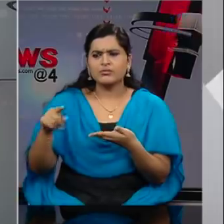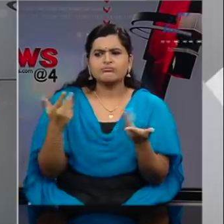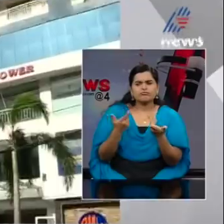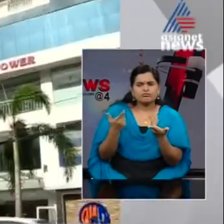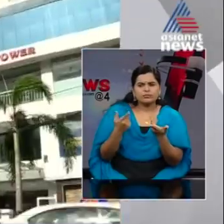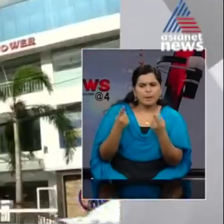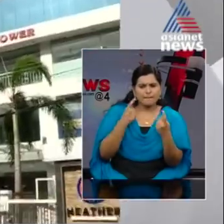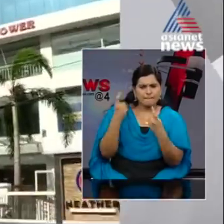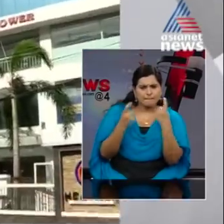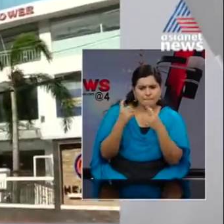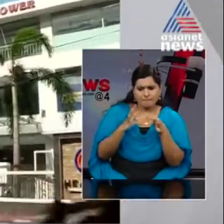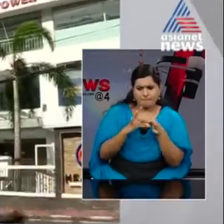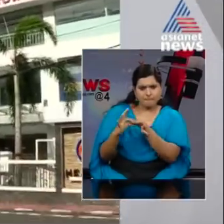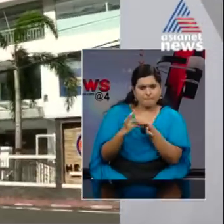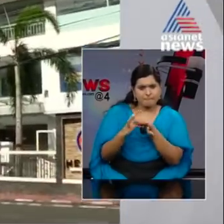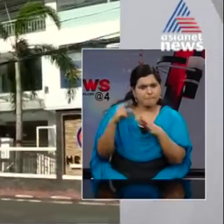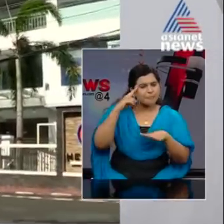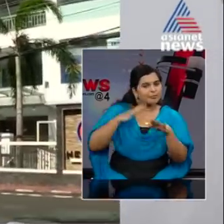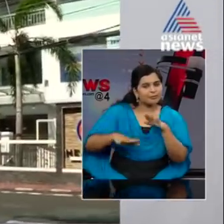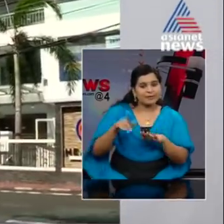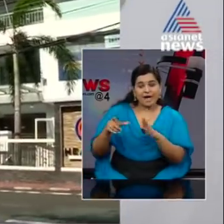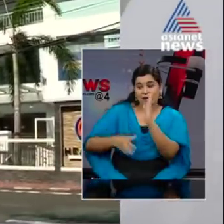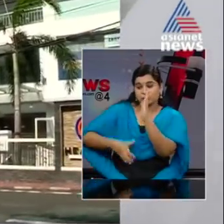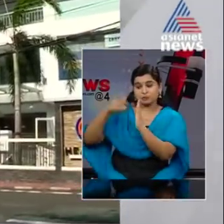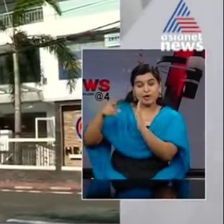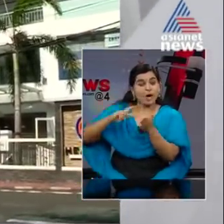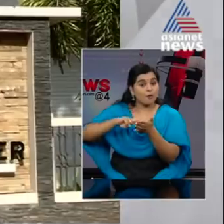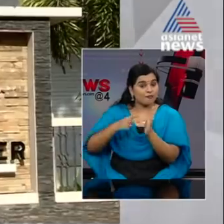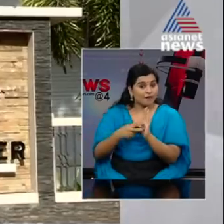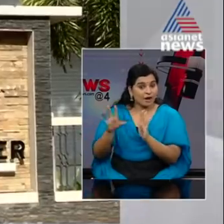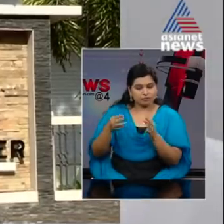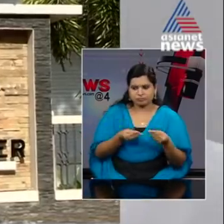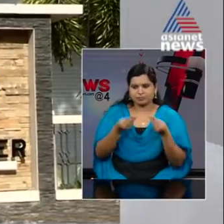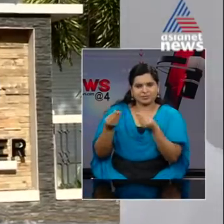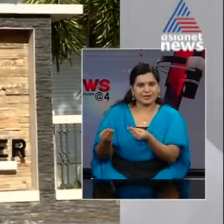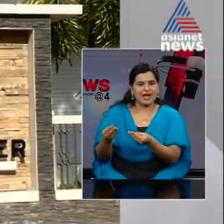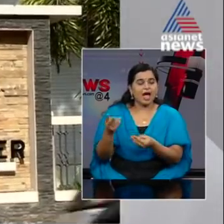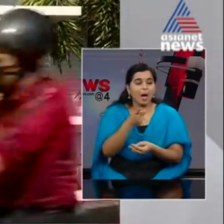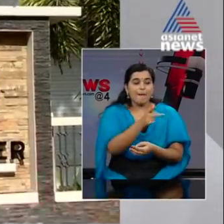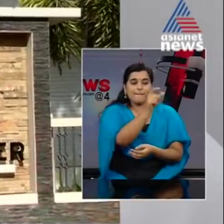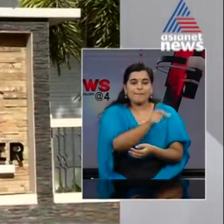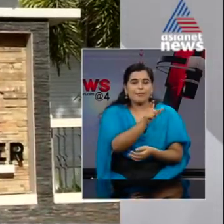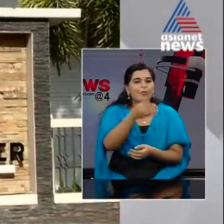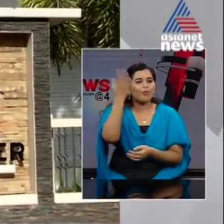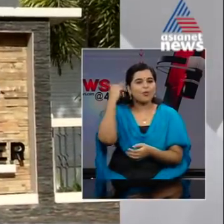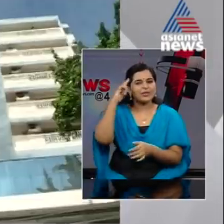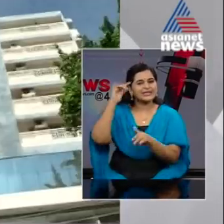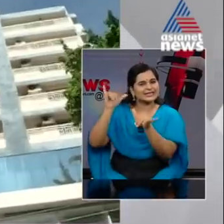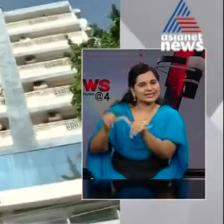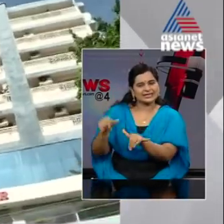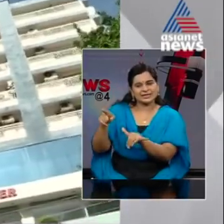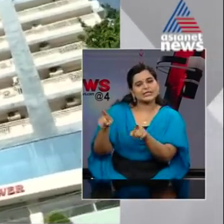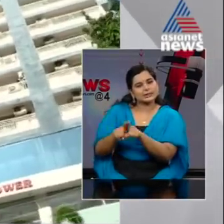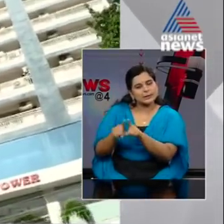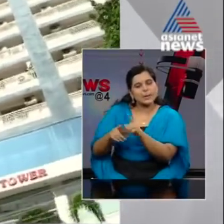സുരേഷ് എന്നയാളിൽ നിന്ന് ഫ്ളാറ്റ് വാടകയ്ക്കെടുത്തത്. ഈ ഫ്ളാറ്റിലാണ് കള്ളക്കടത്ത് കേസിലെ പ്രതികൾ താമസിച്ചത്. അരുൺകുമാറാണ് ചേരുന്നത് വിവരങ്ങളുമായി.